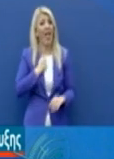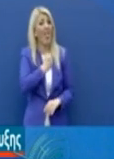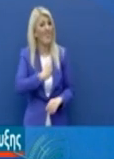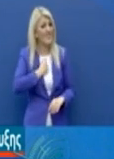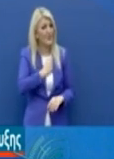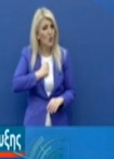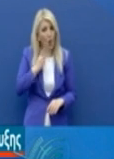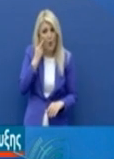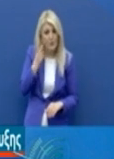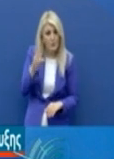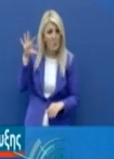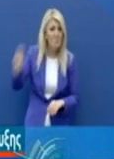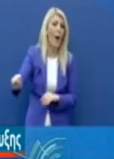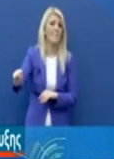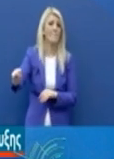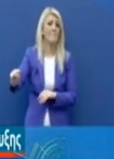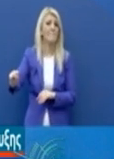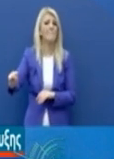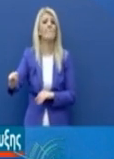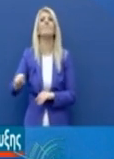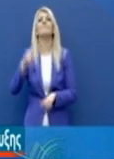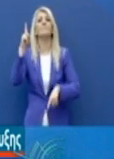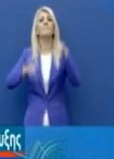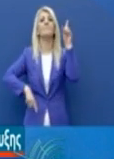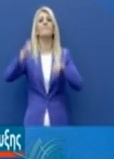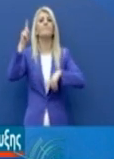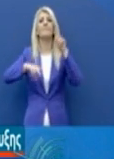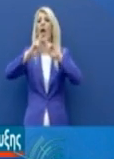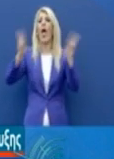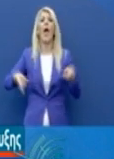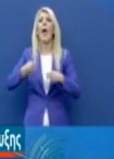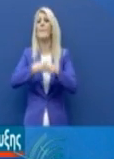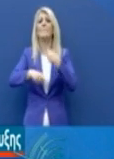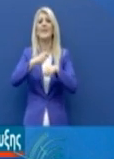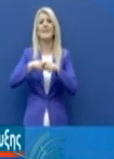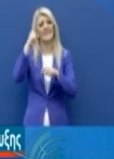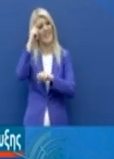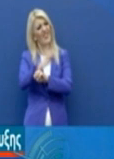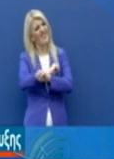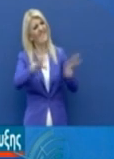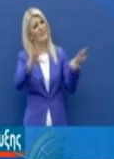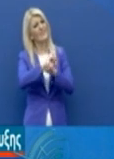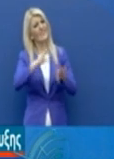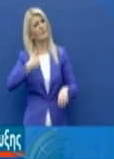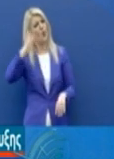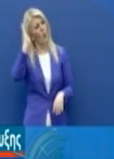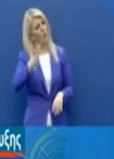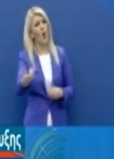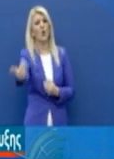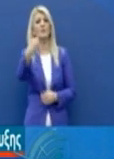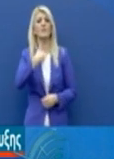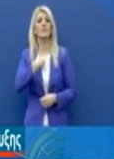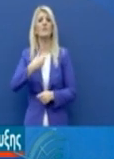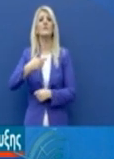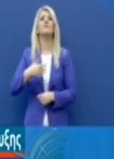μέτρου, διαφήμιση από διάφορες επιχειρήσεις της δυνατότητας να έχουν πελάτες με τιμολόγιο εντός